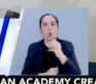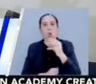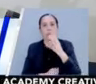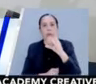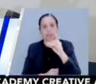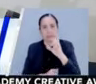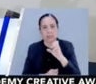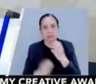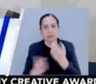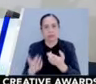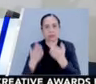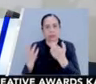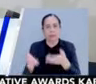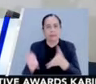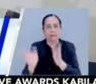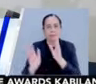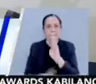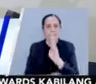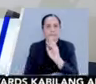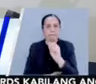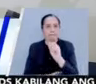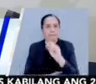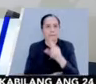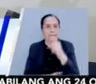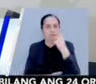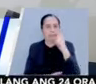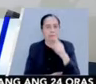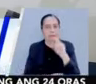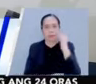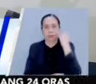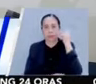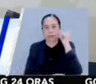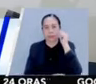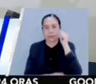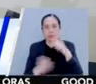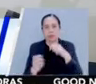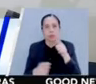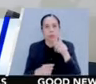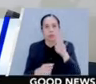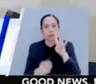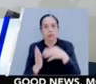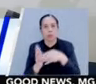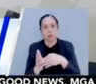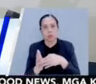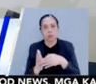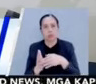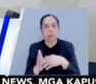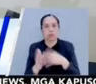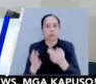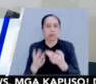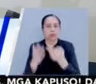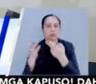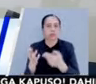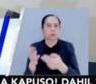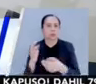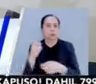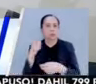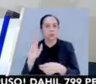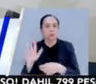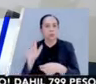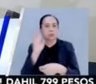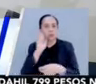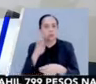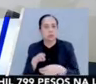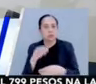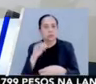recommended bail for John Anthony na 24,000. At recommended bail po para sa kanyang kapatid na si John